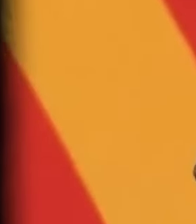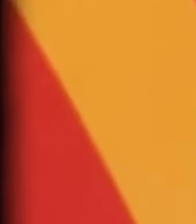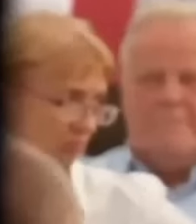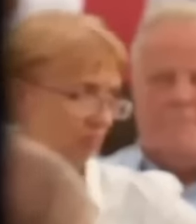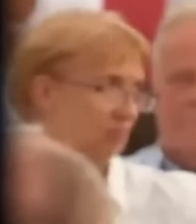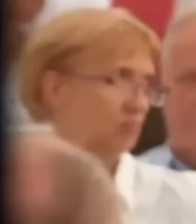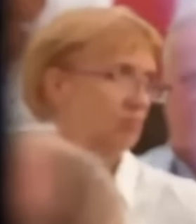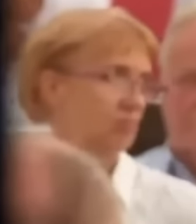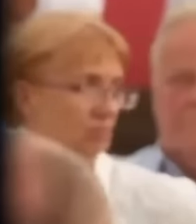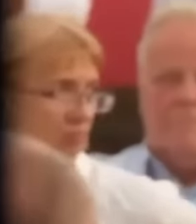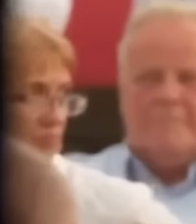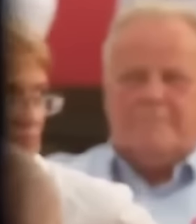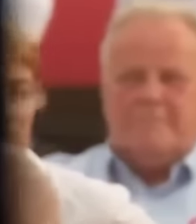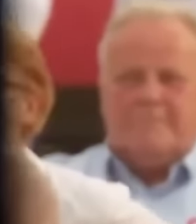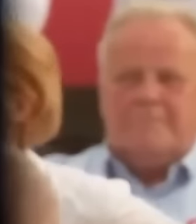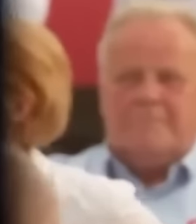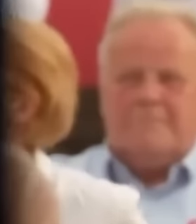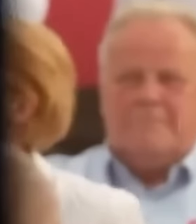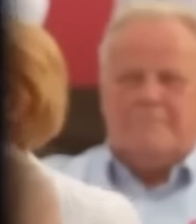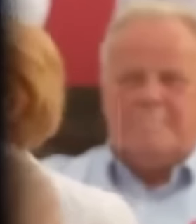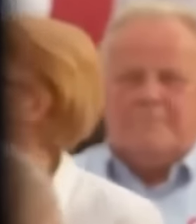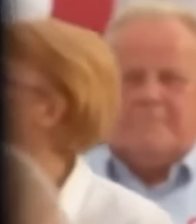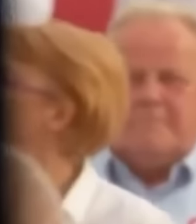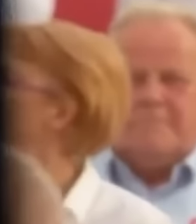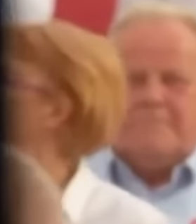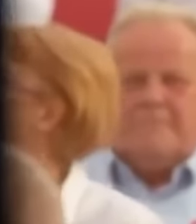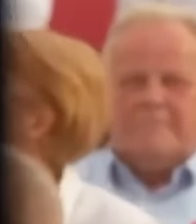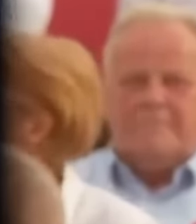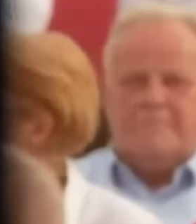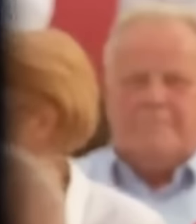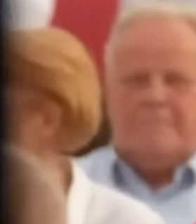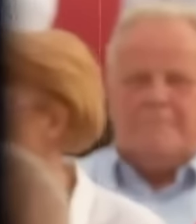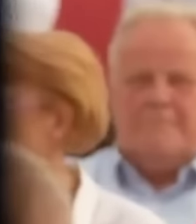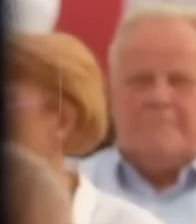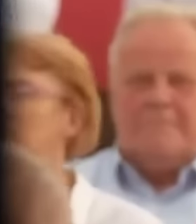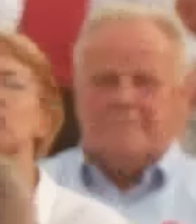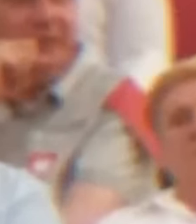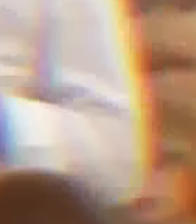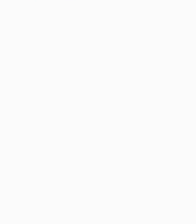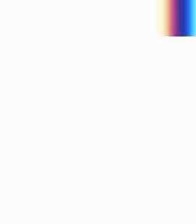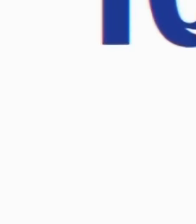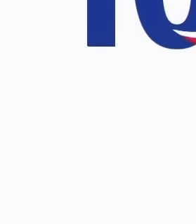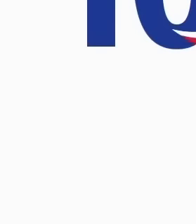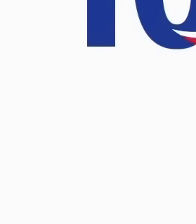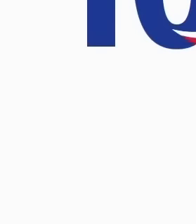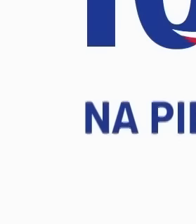taką przenośnię. W polityce słowa znaczą tyle, ile sprawczość, która za tymi słowami